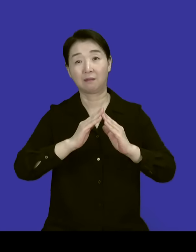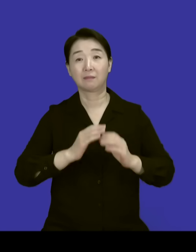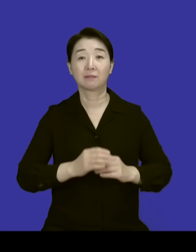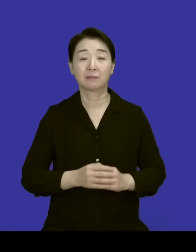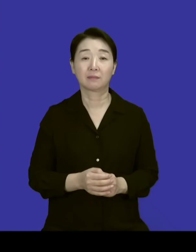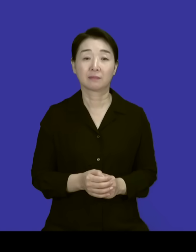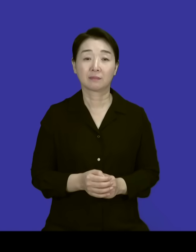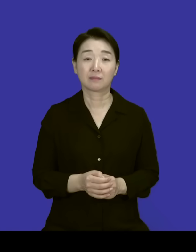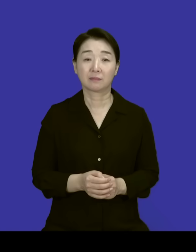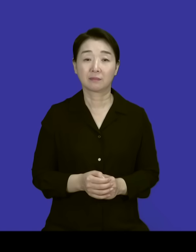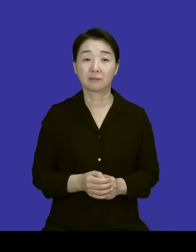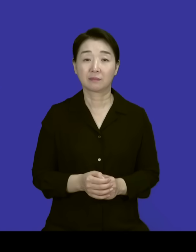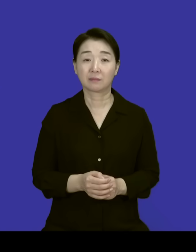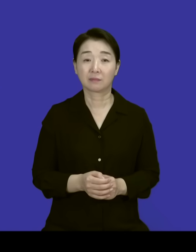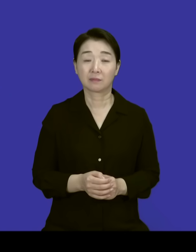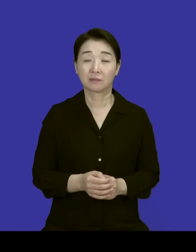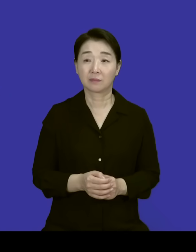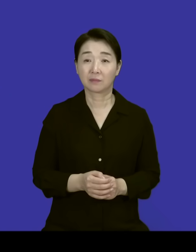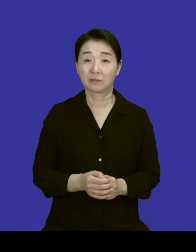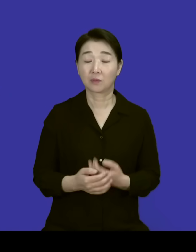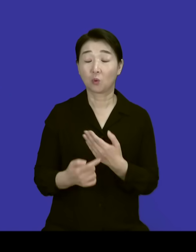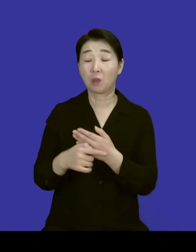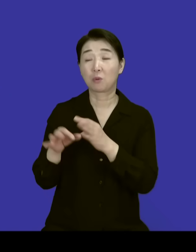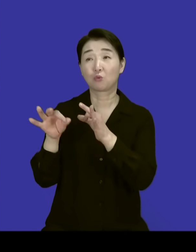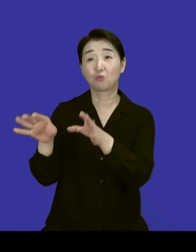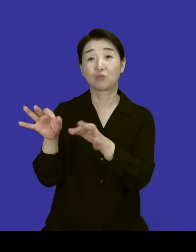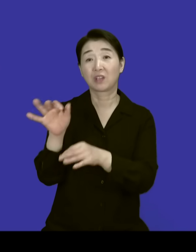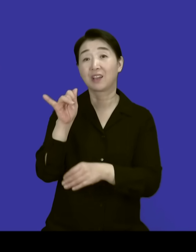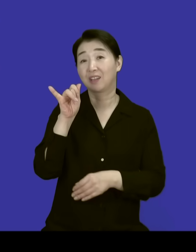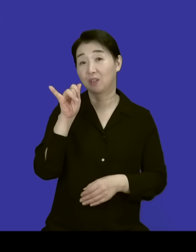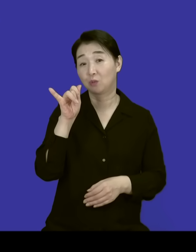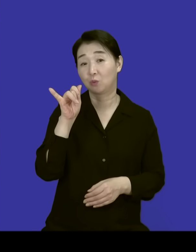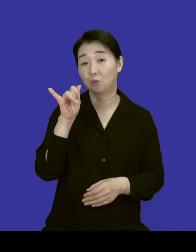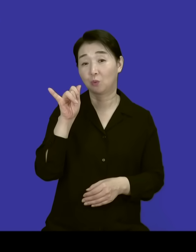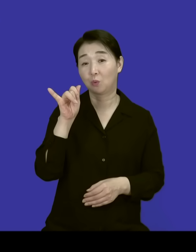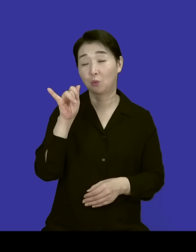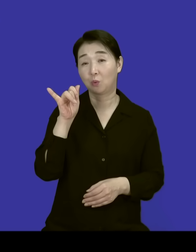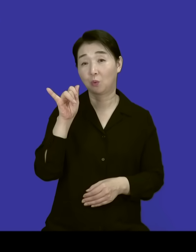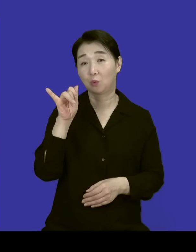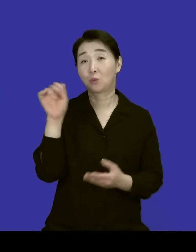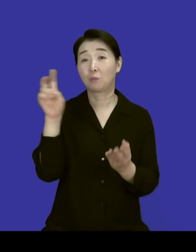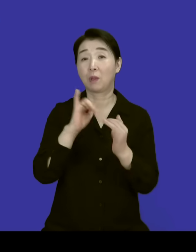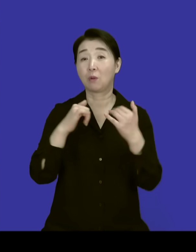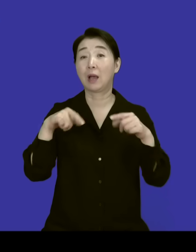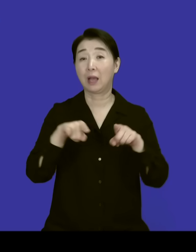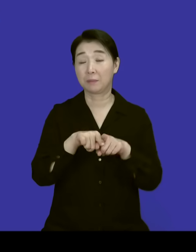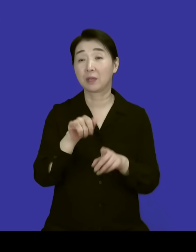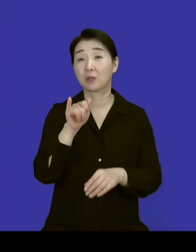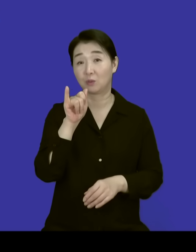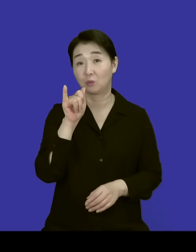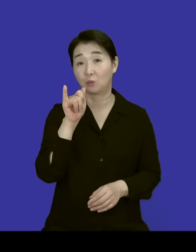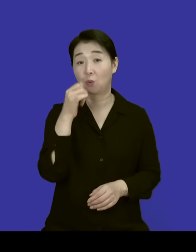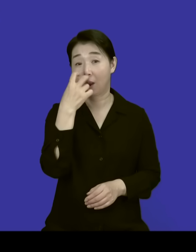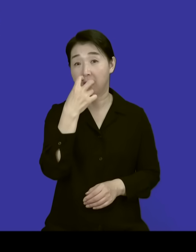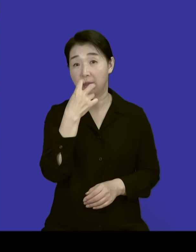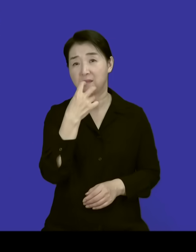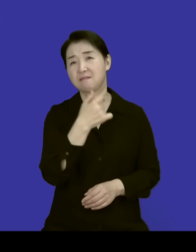그리고 외부에 이제 투자도 좀 들어오고 그래서 네네. 배우들도 이제 하게 되고 네네. 매니저먼트를